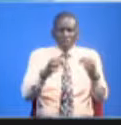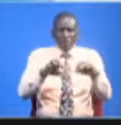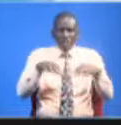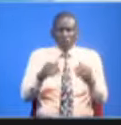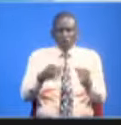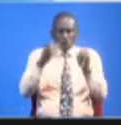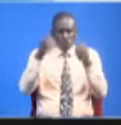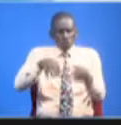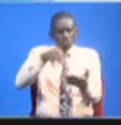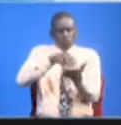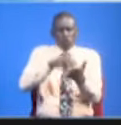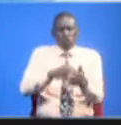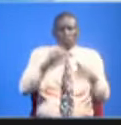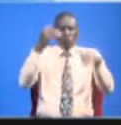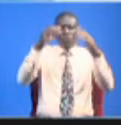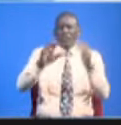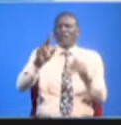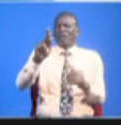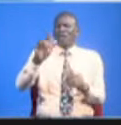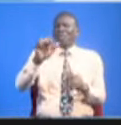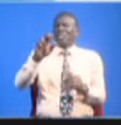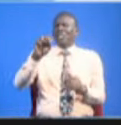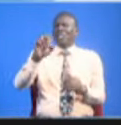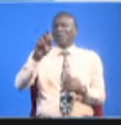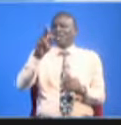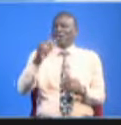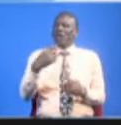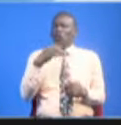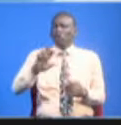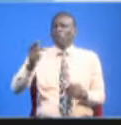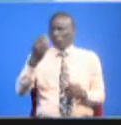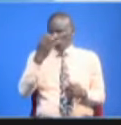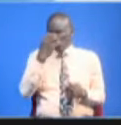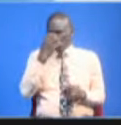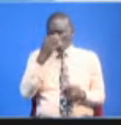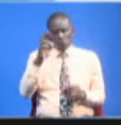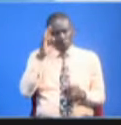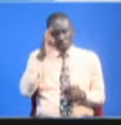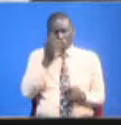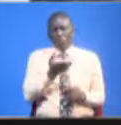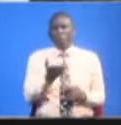mpya wa Profesa Kithure Kindiki na kumtaka Rais William Ruto awakumbuke.